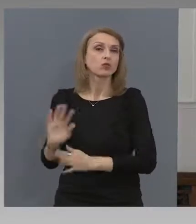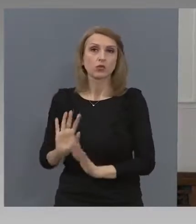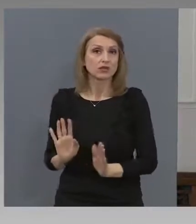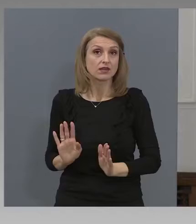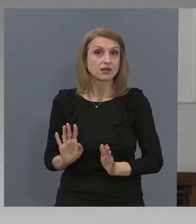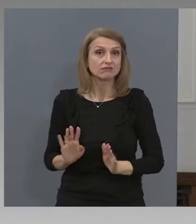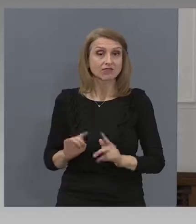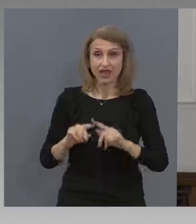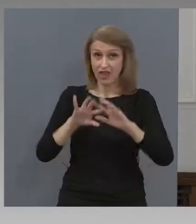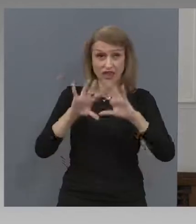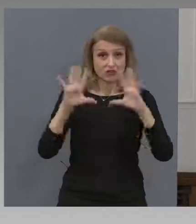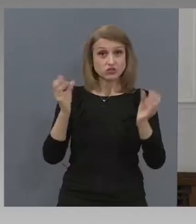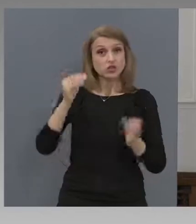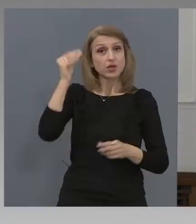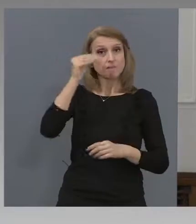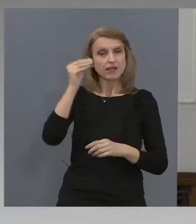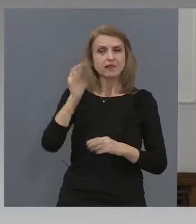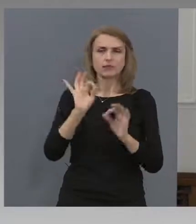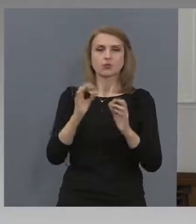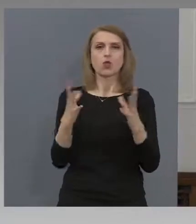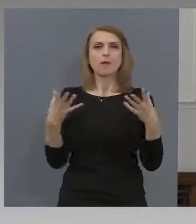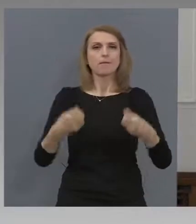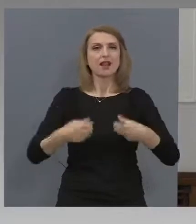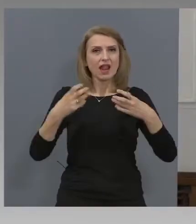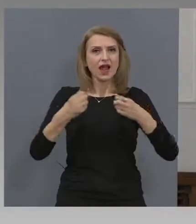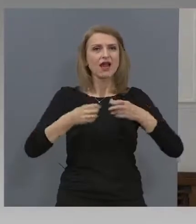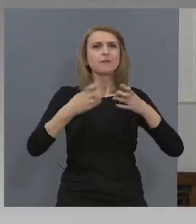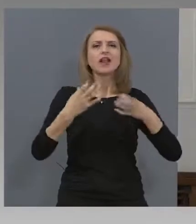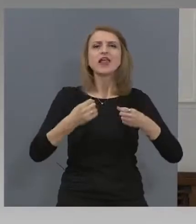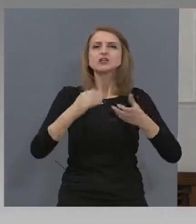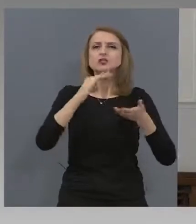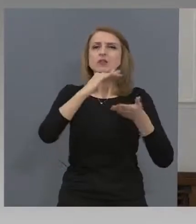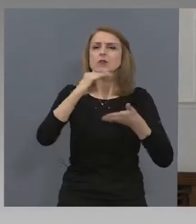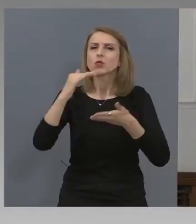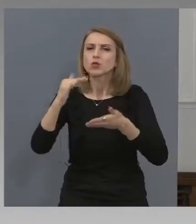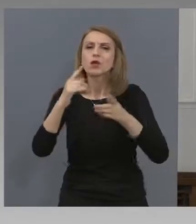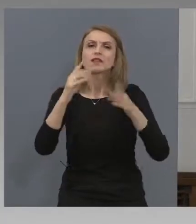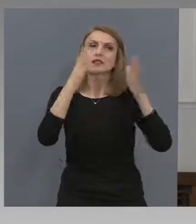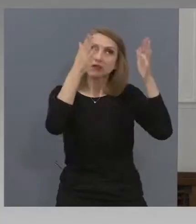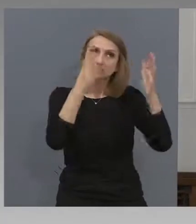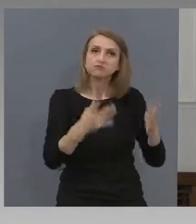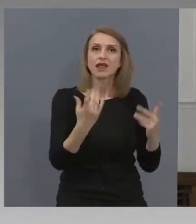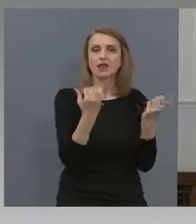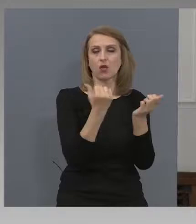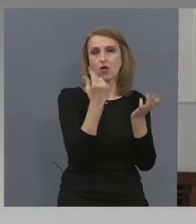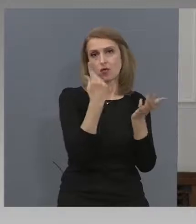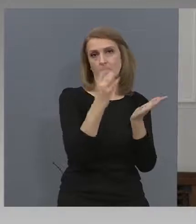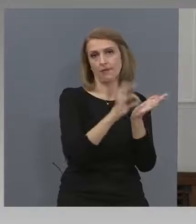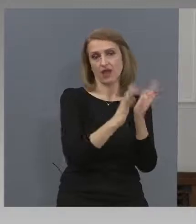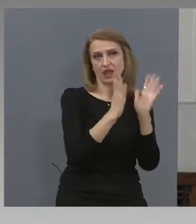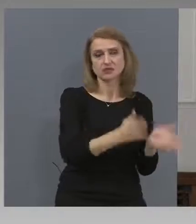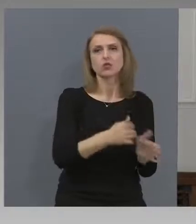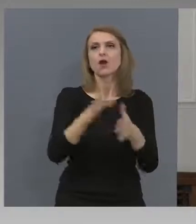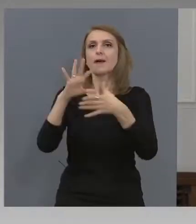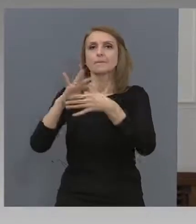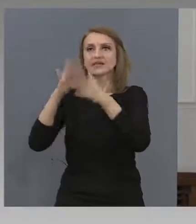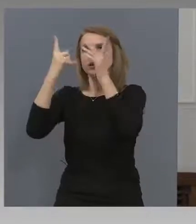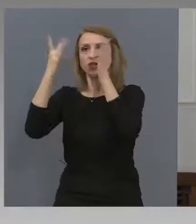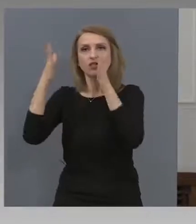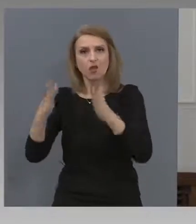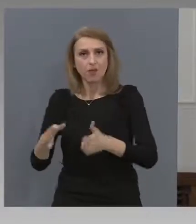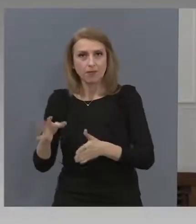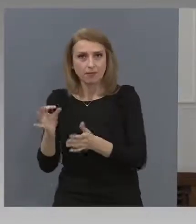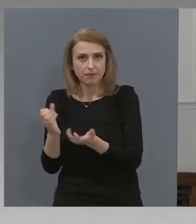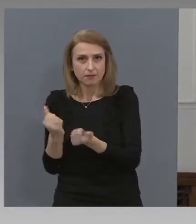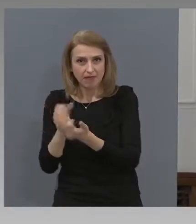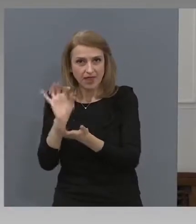всички продукти на едно място ли ще бъдат, млечни, месо и така нататък, независимо от колко производители имате, ако имате само един, и то